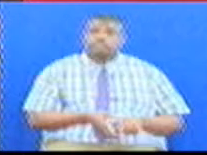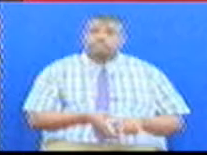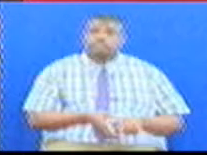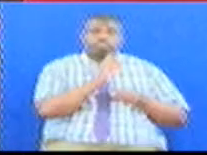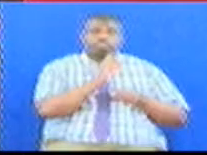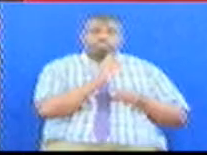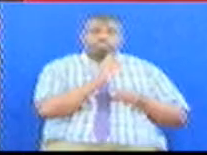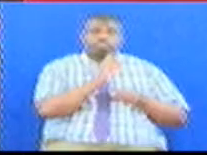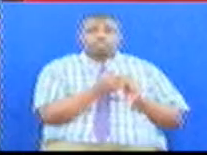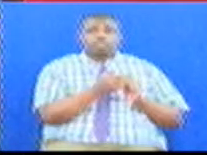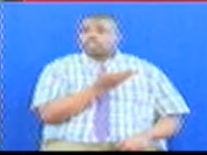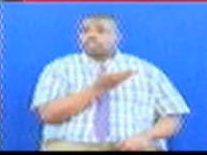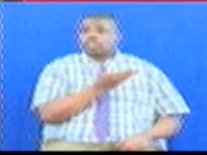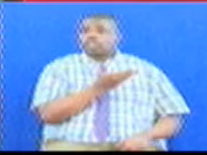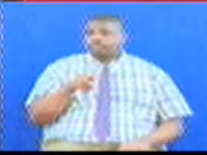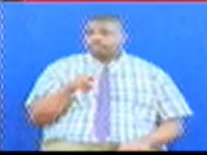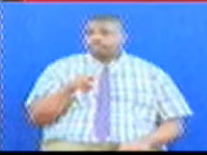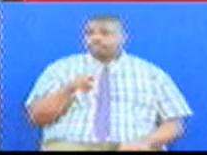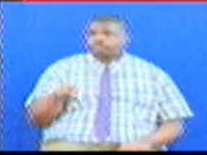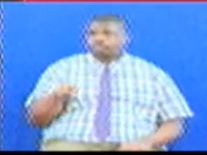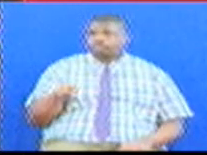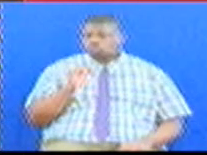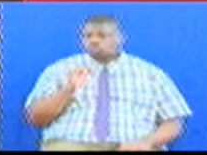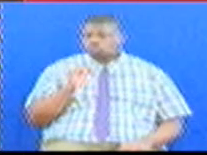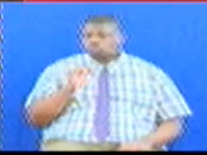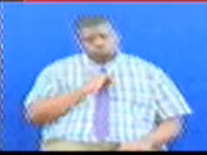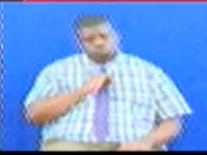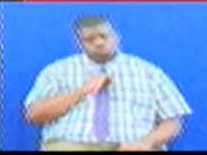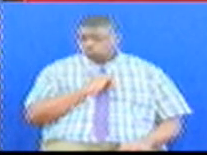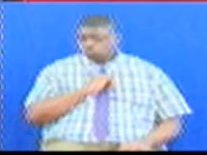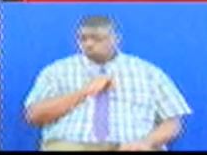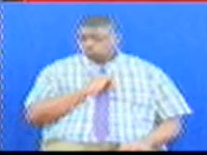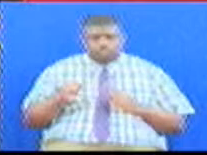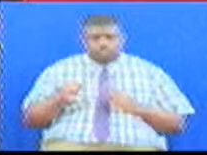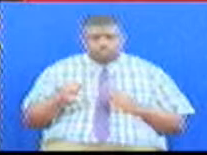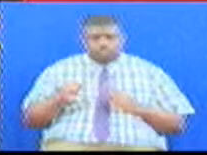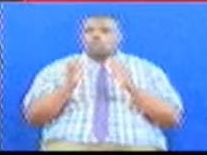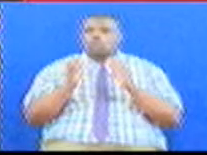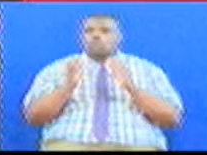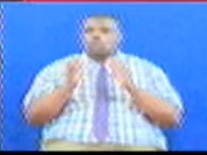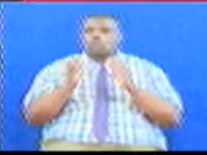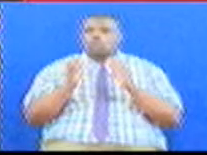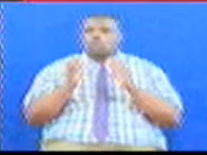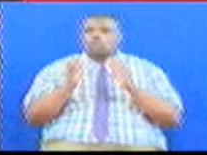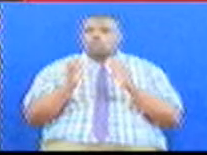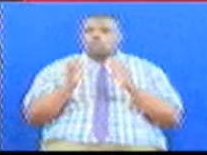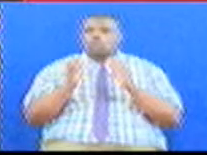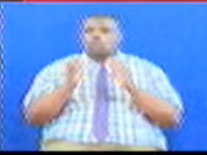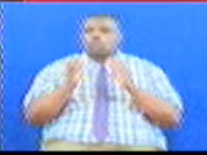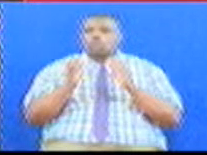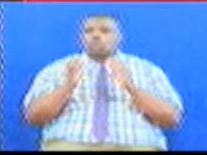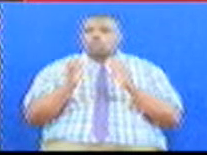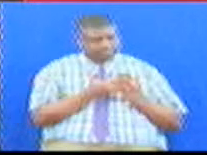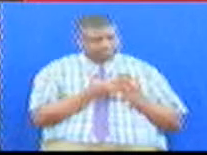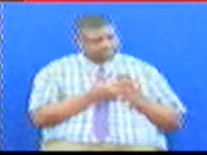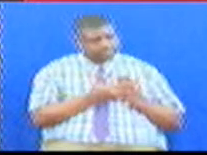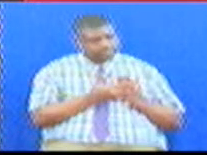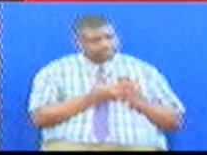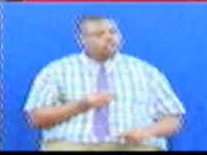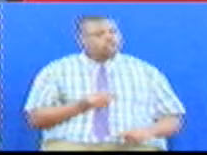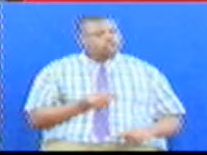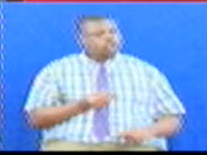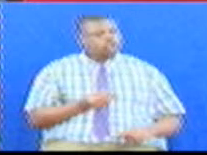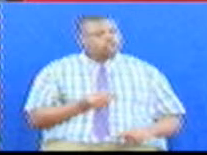marekebisho mengine ni haya ya kutokuwataka wakuu wa mihimili washtakiwe. Ibara ya